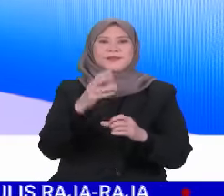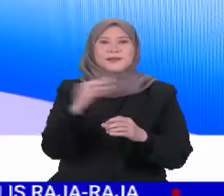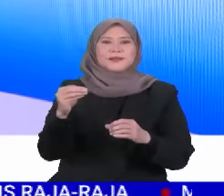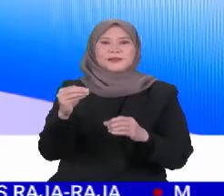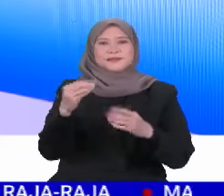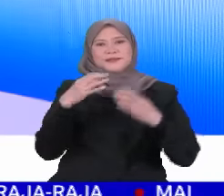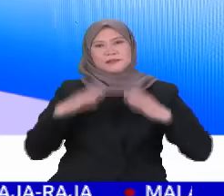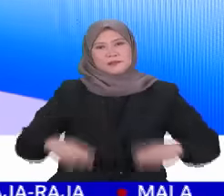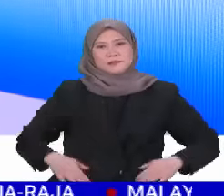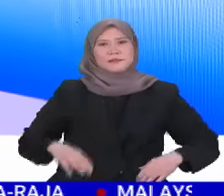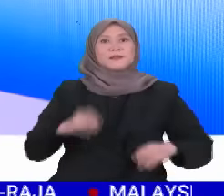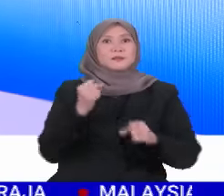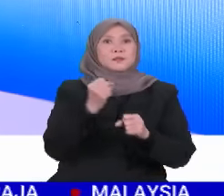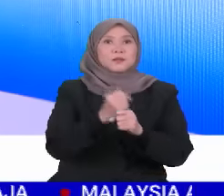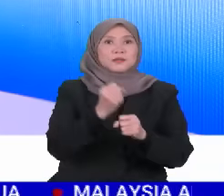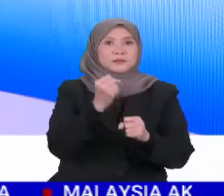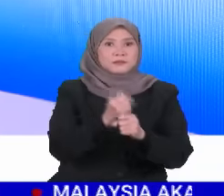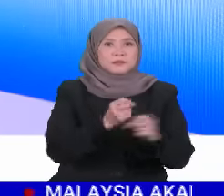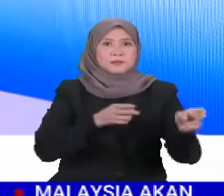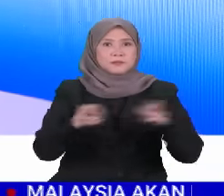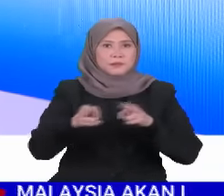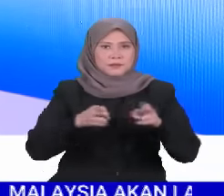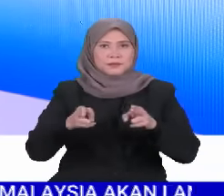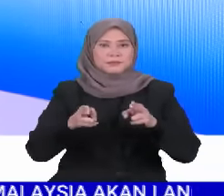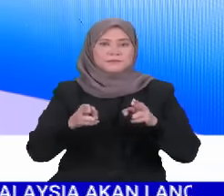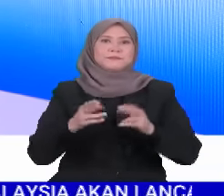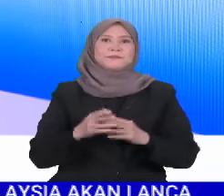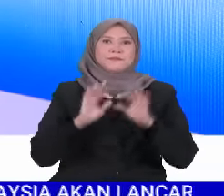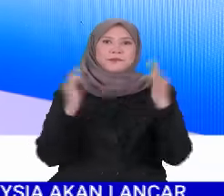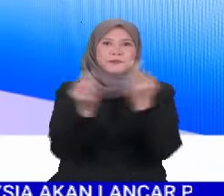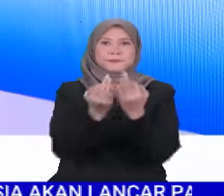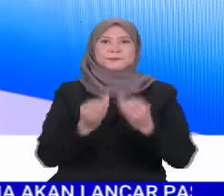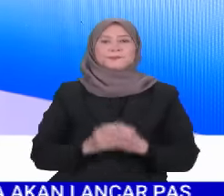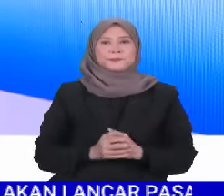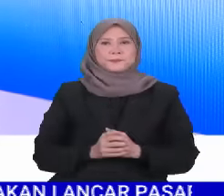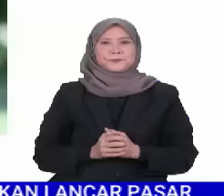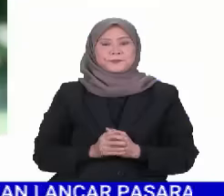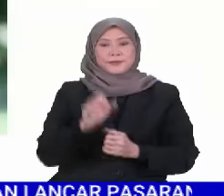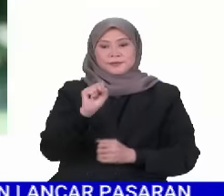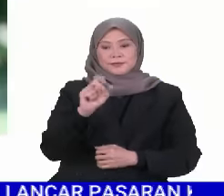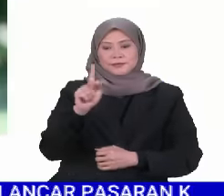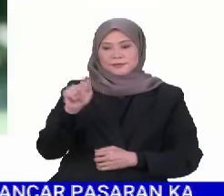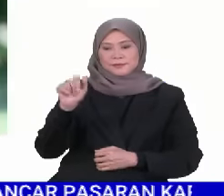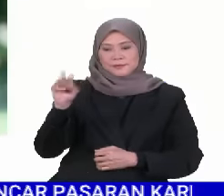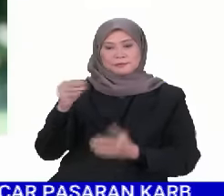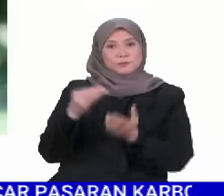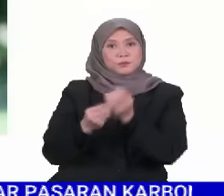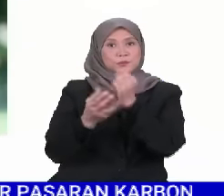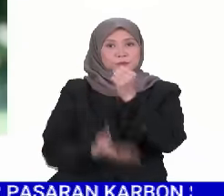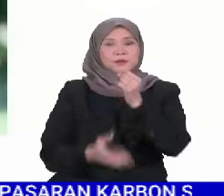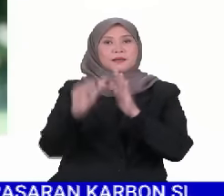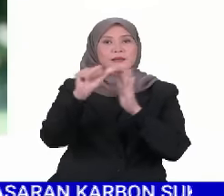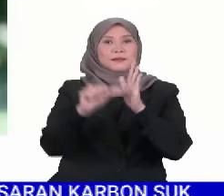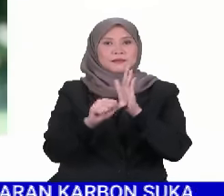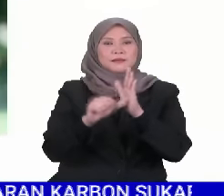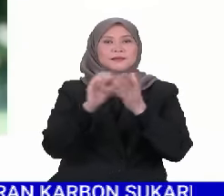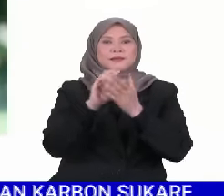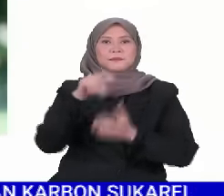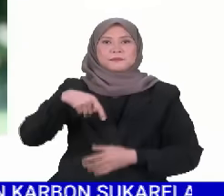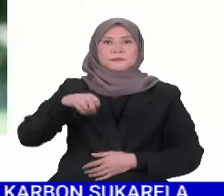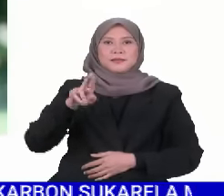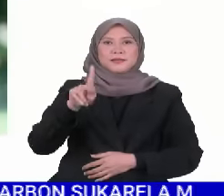keilatan sewaktu melakukan urusan rumah tangga pelaksanaan skin itu yang diperuntukkan di bawah akta keselamatan